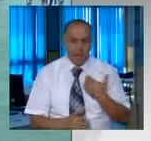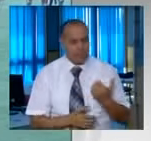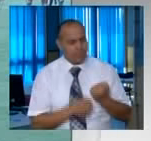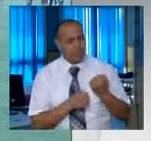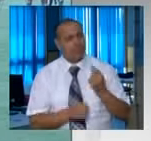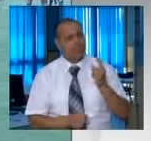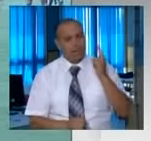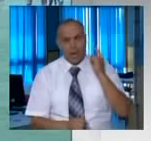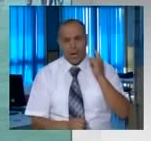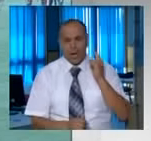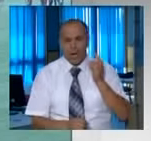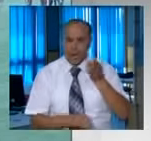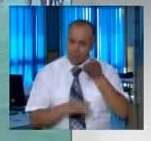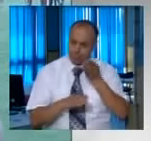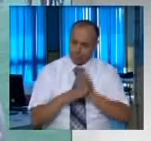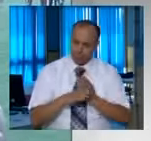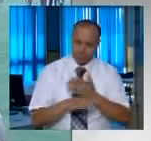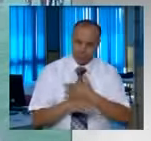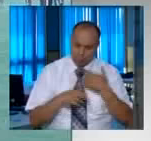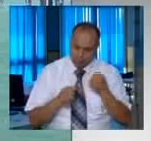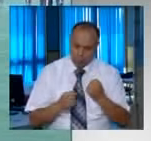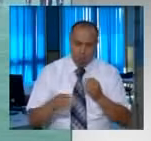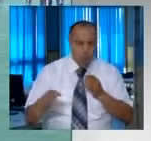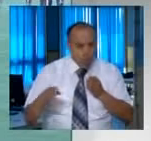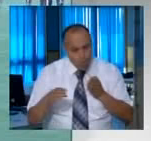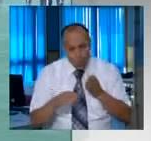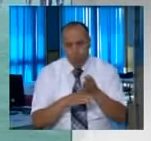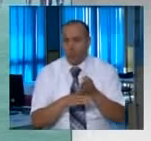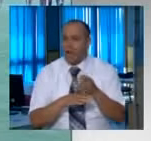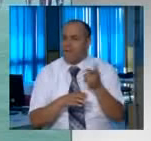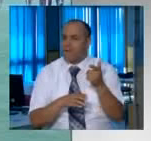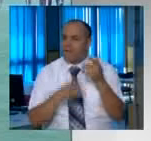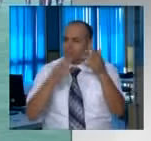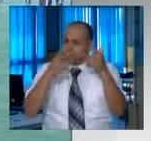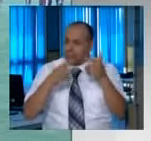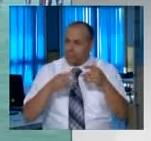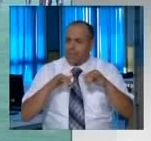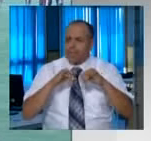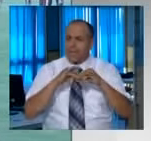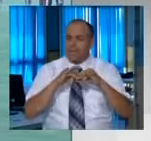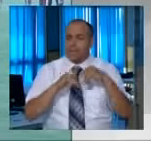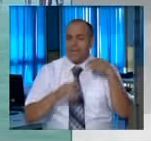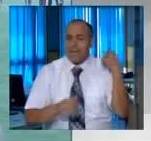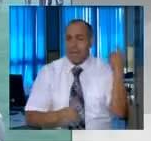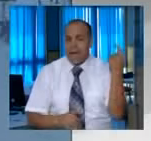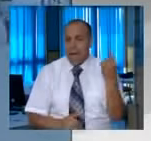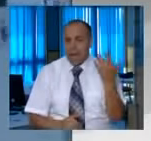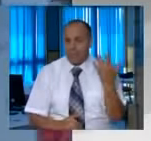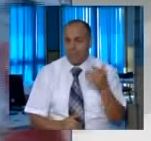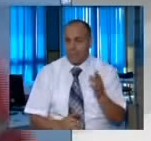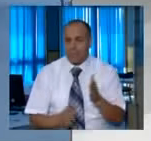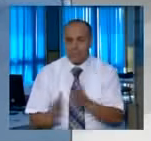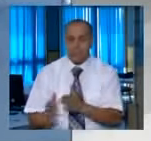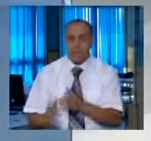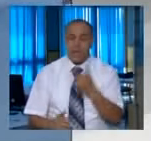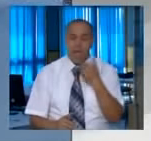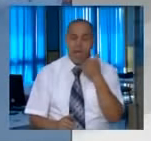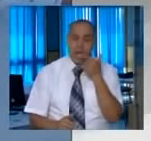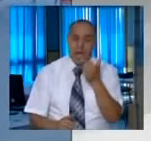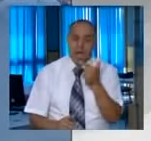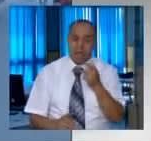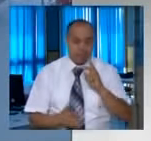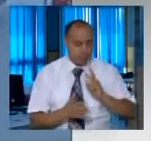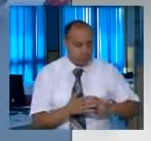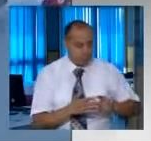باش نكونوا حاضرين وندخلوا معنا التصفية نتاع كأس العالم معناها بحضور وافرة. هذا وقد تم الاتفاق بين